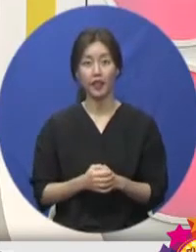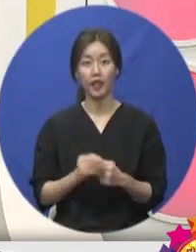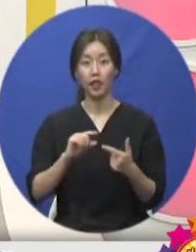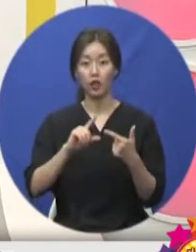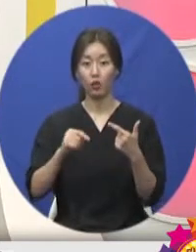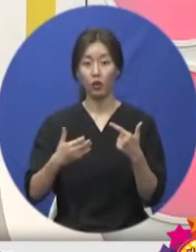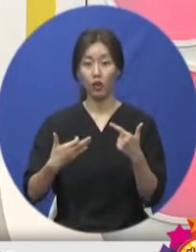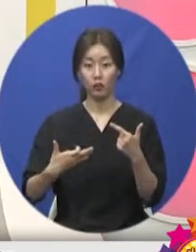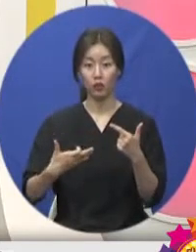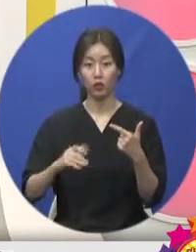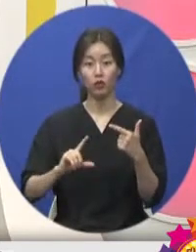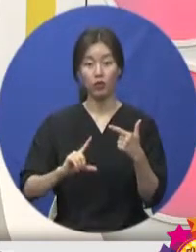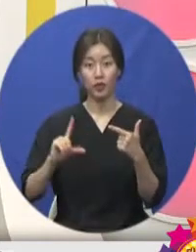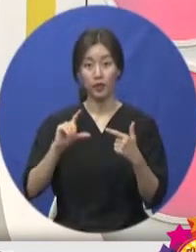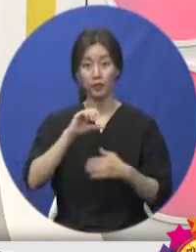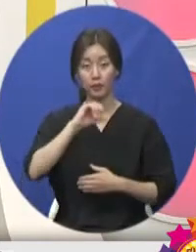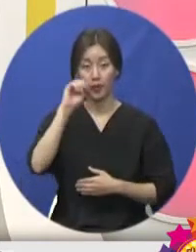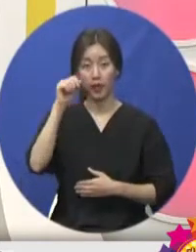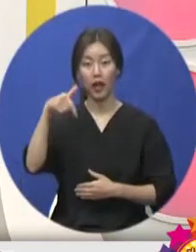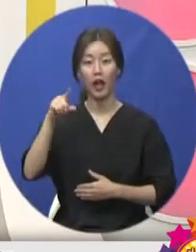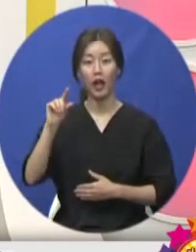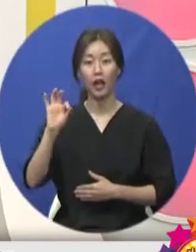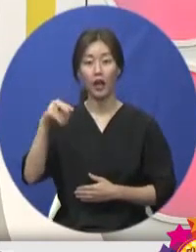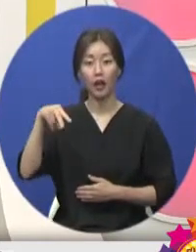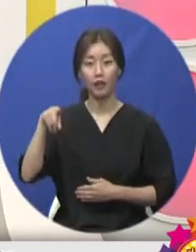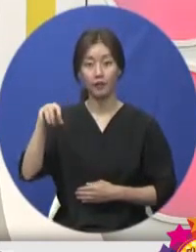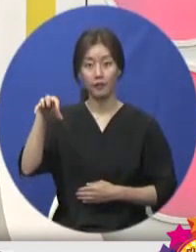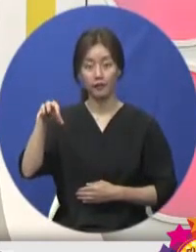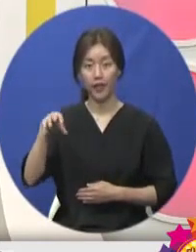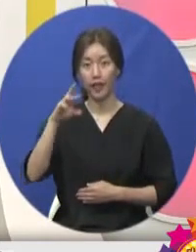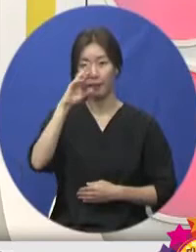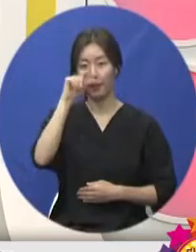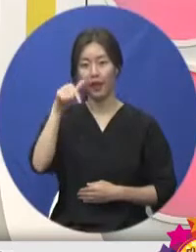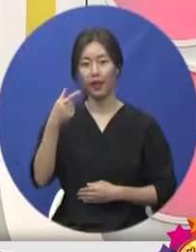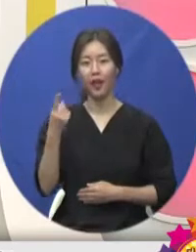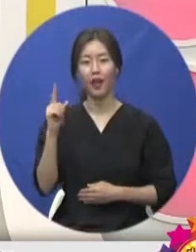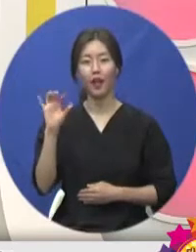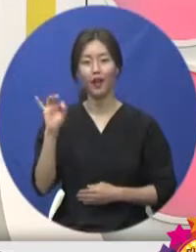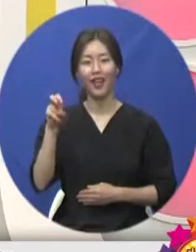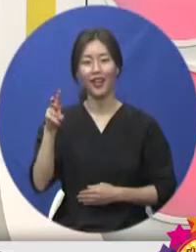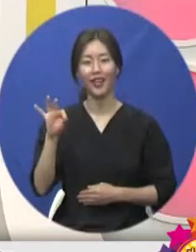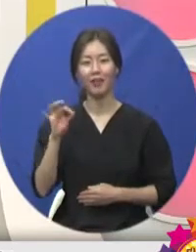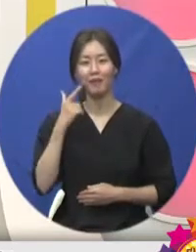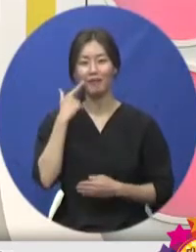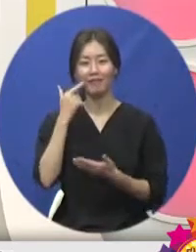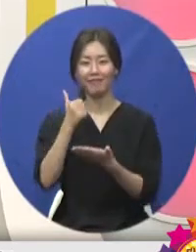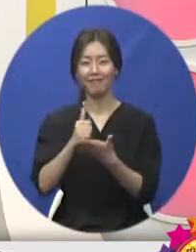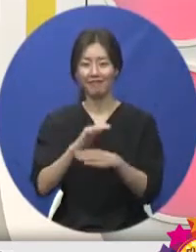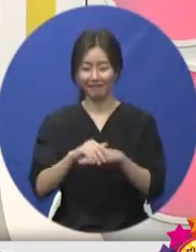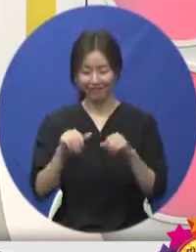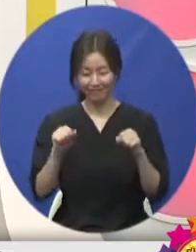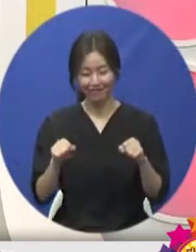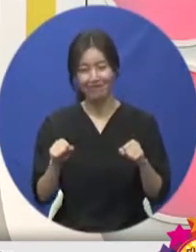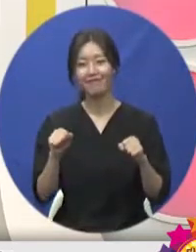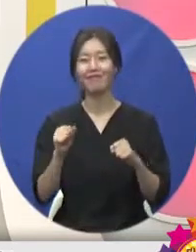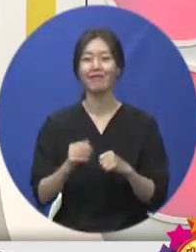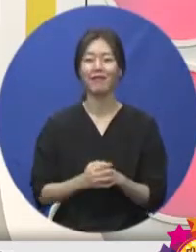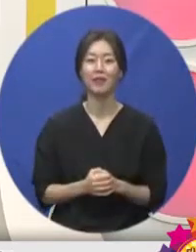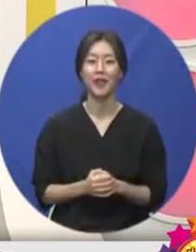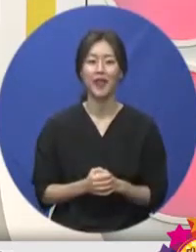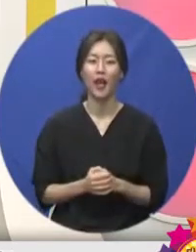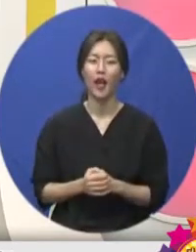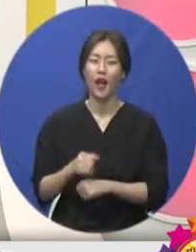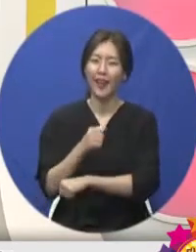6월 19일 날 장원하신 강서구의 박광명 아버님이시다. 안녕하세요. 요,